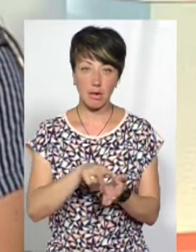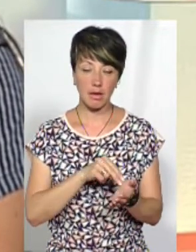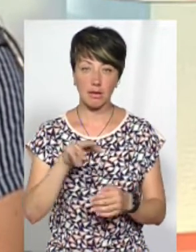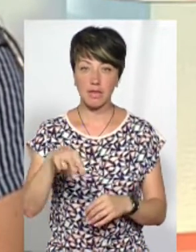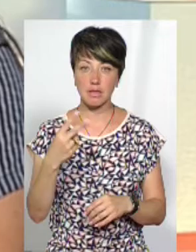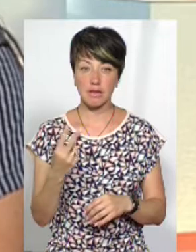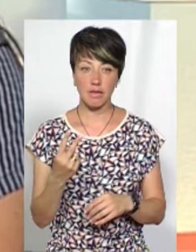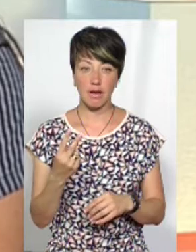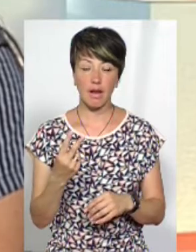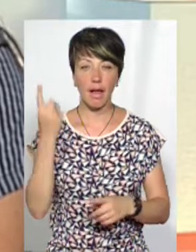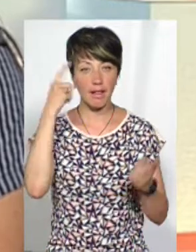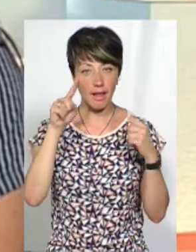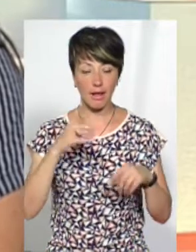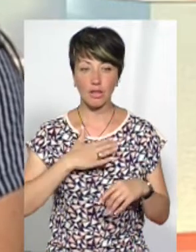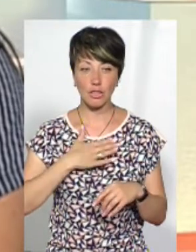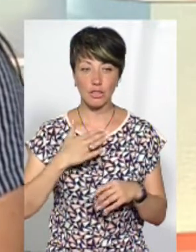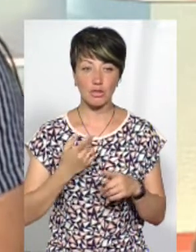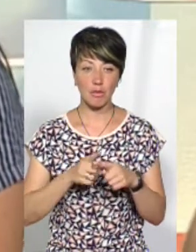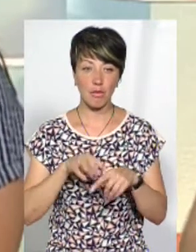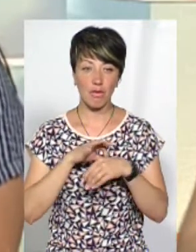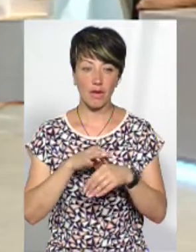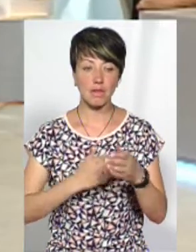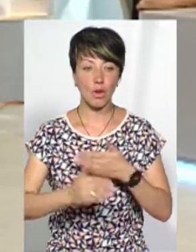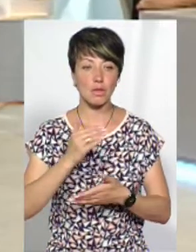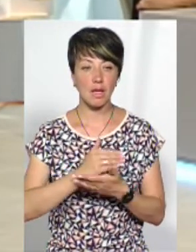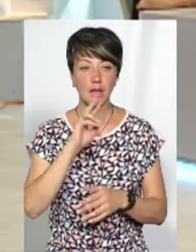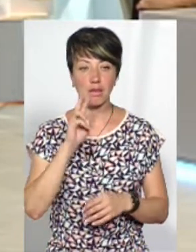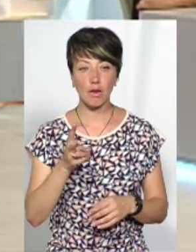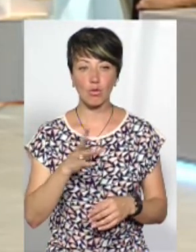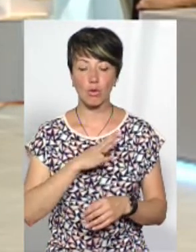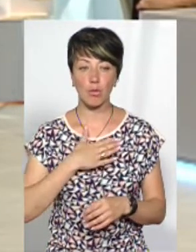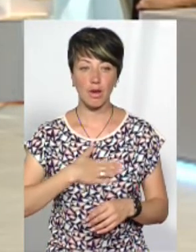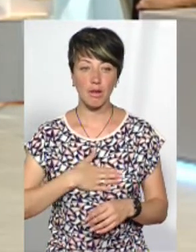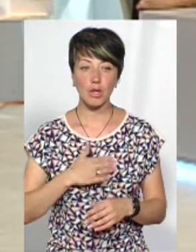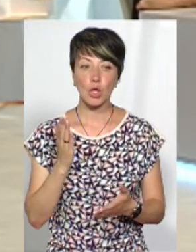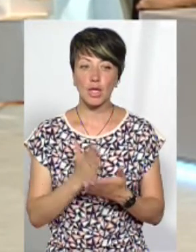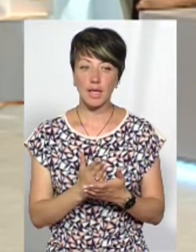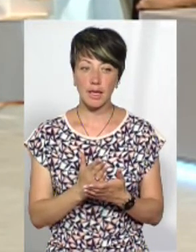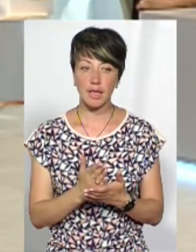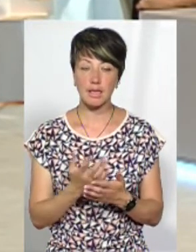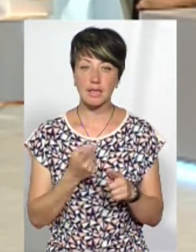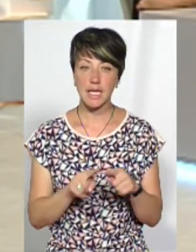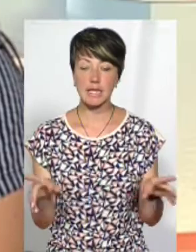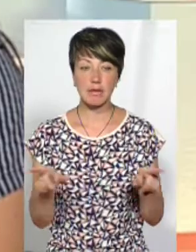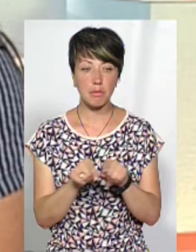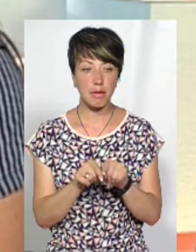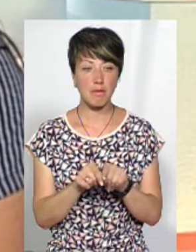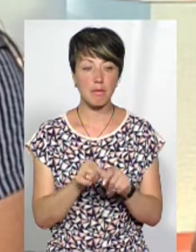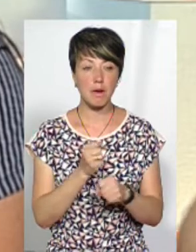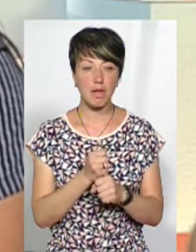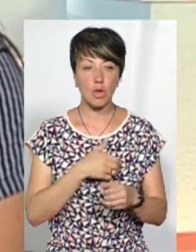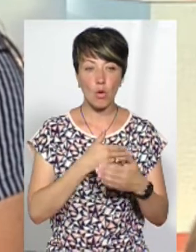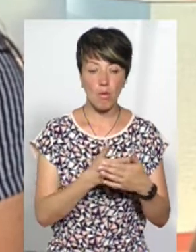22 ідеї гаража, які наша команда провела там за останні 2 роки. Було дуже приємно, що от є ця співпраця